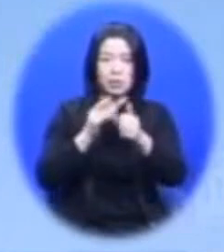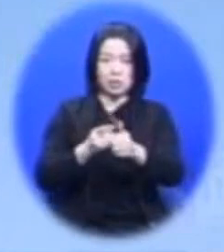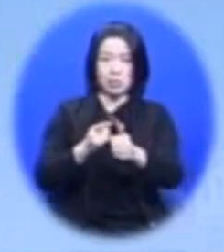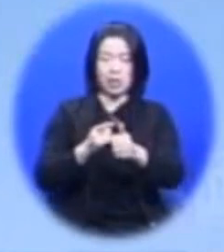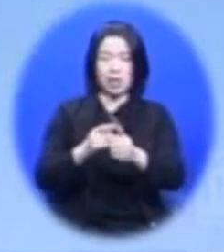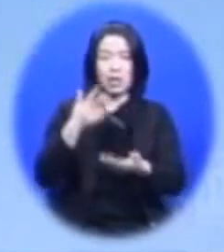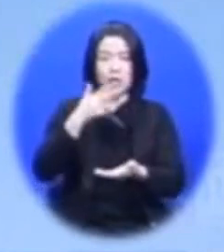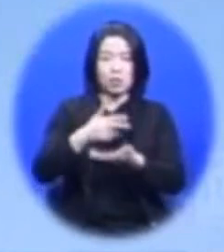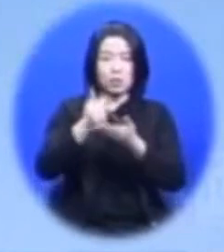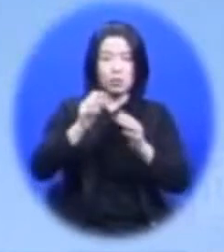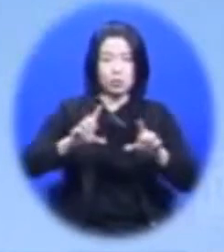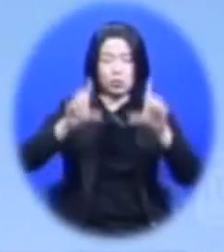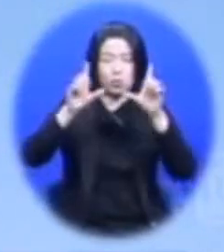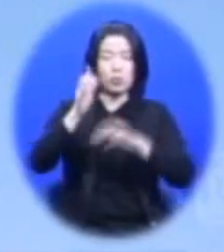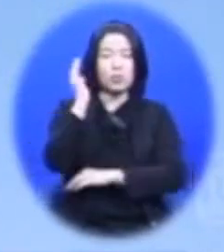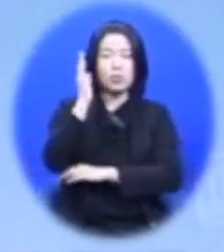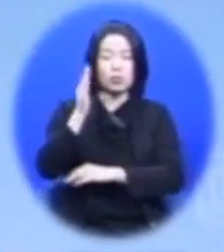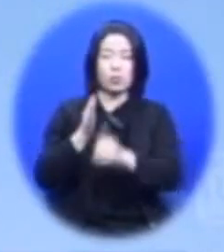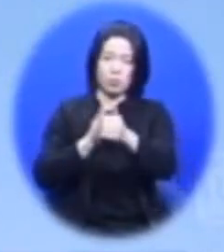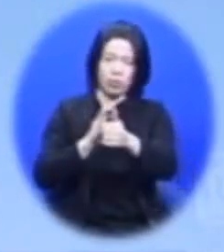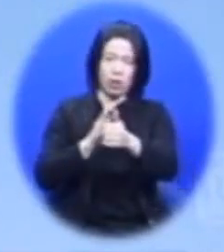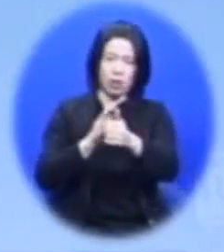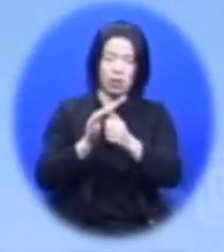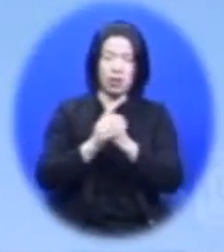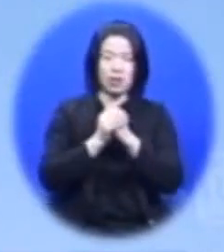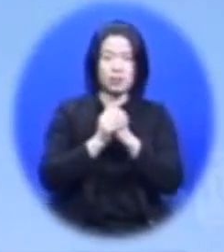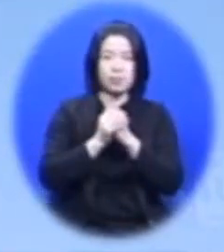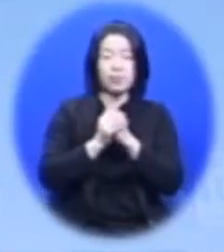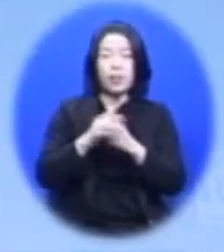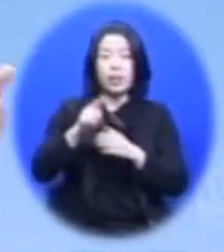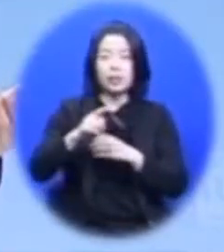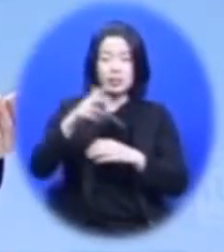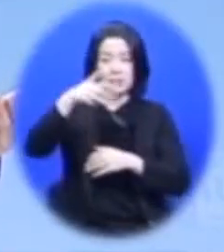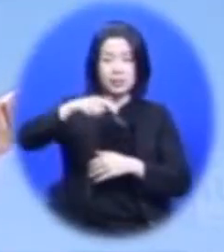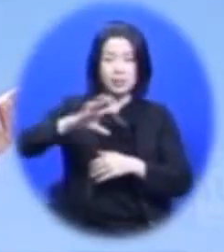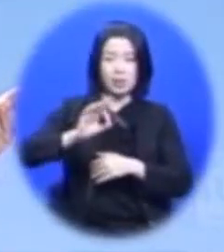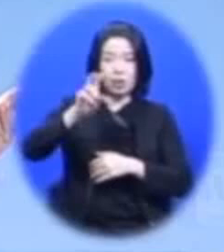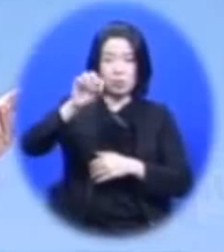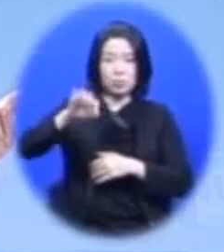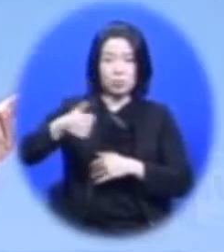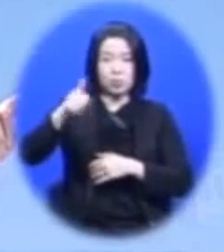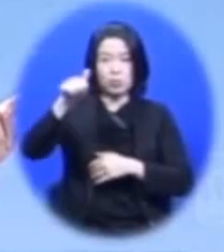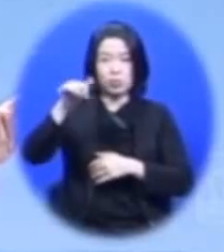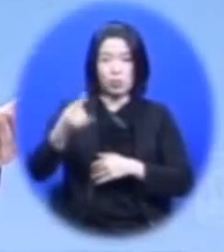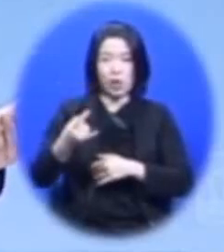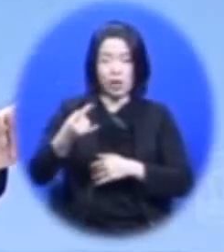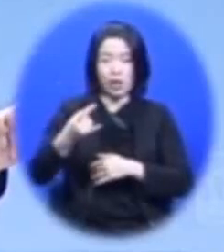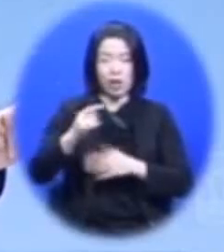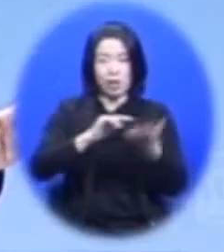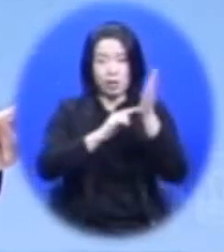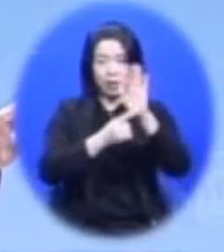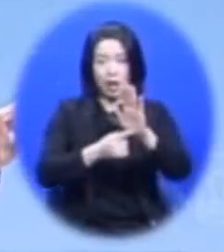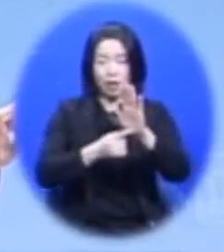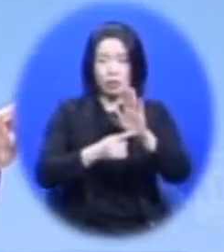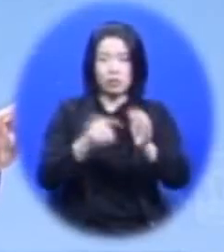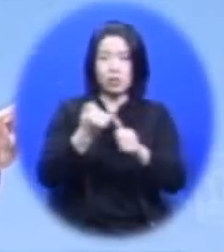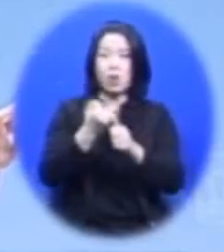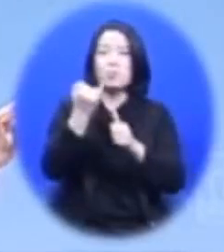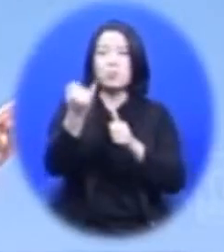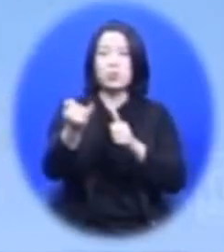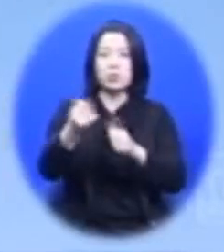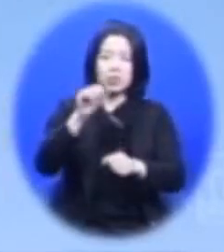설교를 부탁을 하셨노라고. 그 청문회에 나온 그 부인들을 너무 잘 알아요.